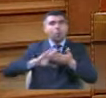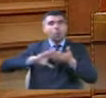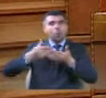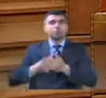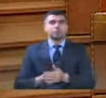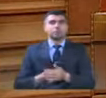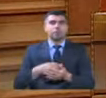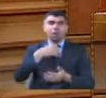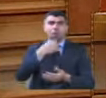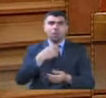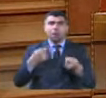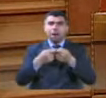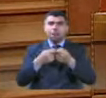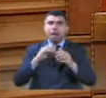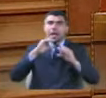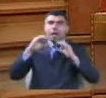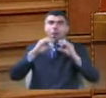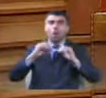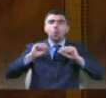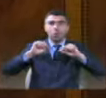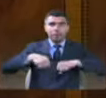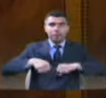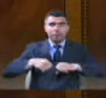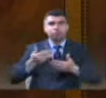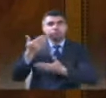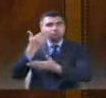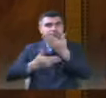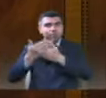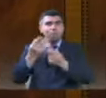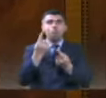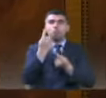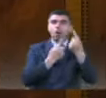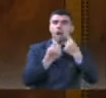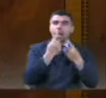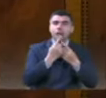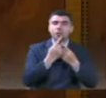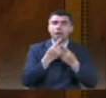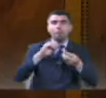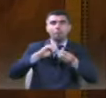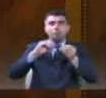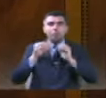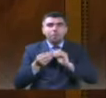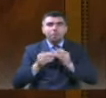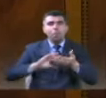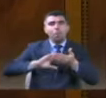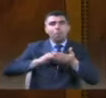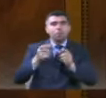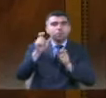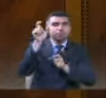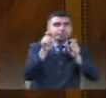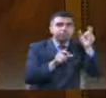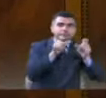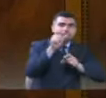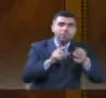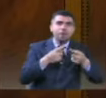ما نختلفوش في كون أن الحوار الاجتماعي يهدف إلى مناقشة القضايا ذات المصلحة المشتركة بين الفرقاء